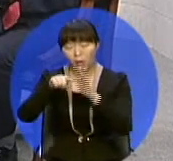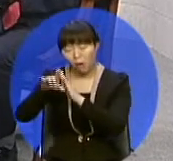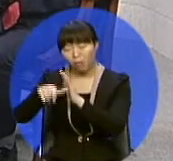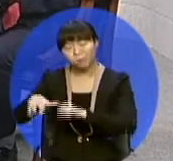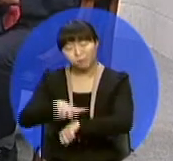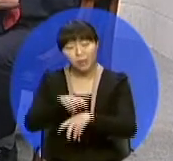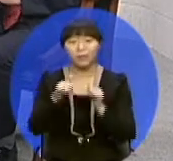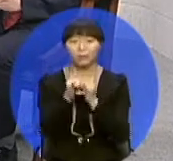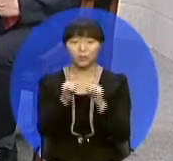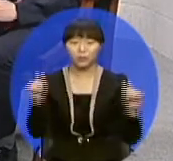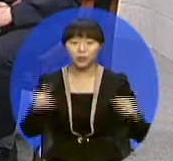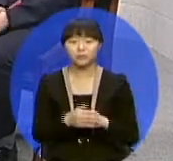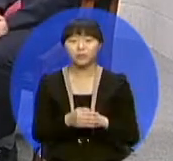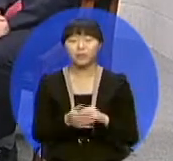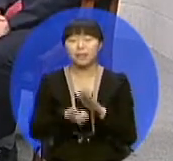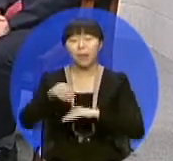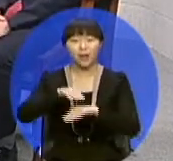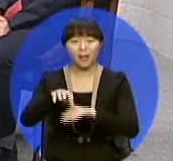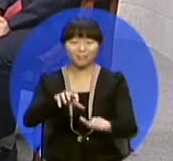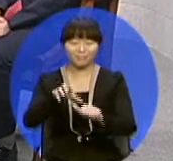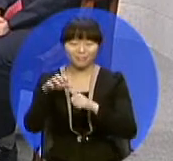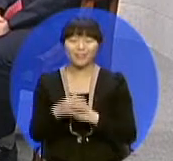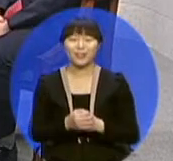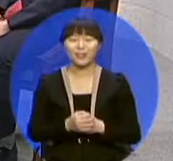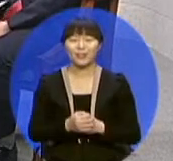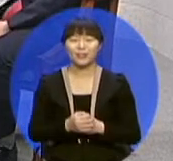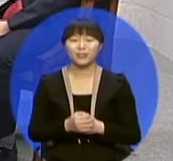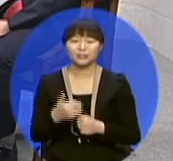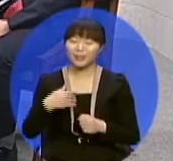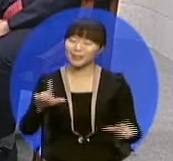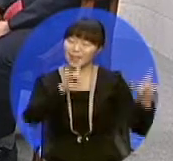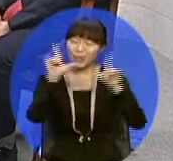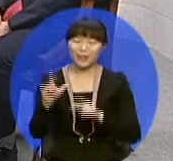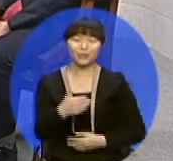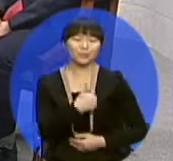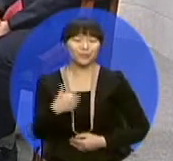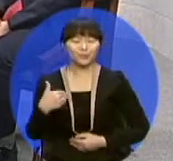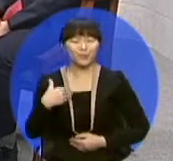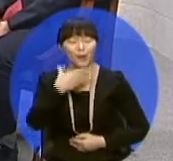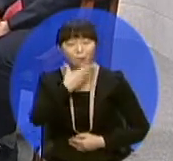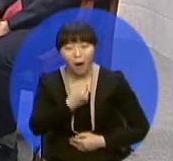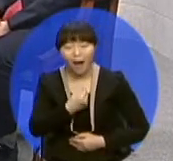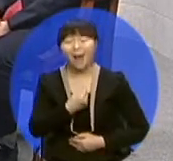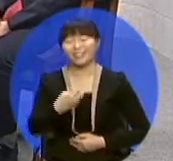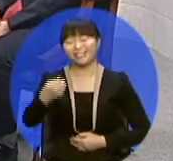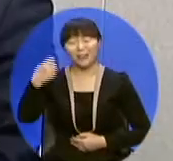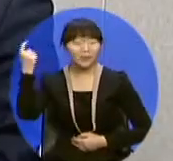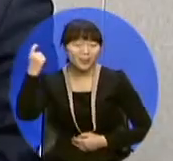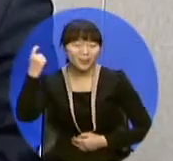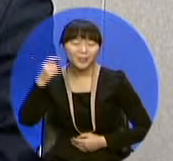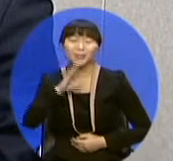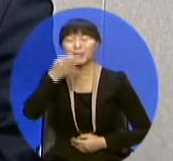불편을 겪었던. 네. 분들이 그 차를 이용해서 나름대로 자기 생활을 충분히. 네. 행복하게 한다는 얘기를 들으면서. 네.